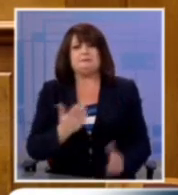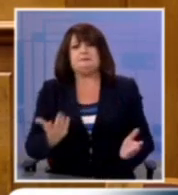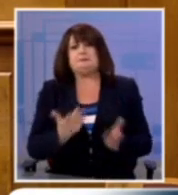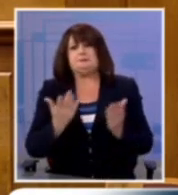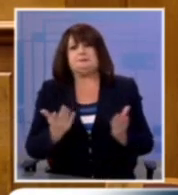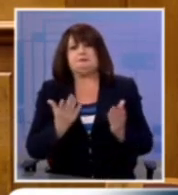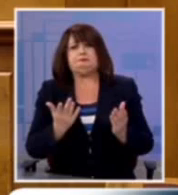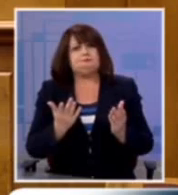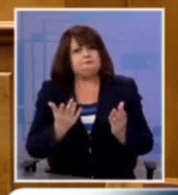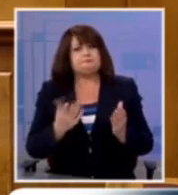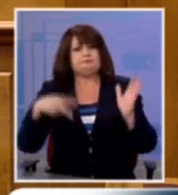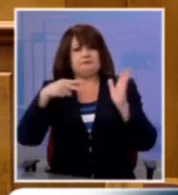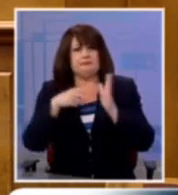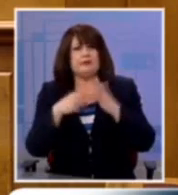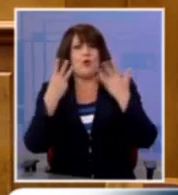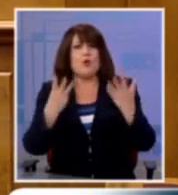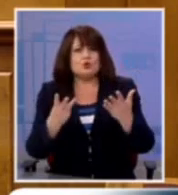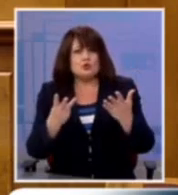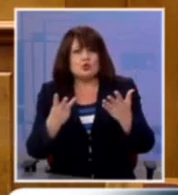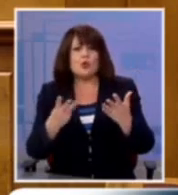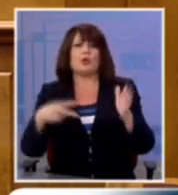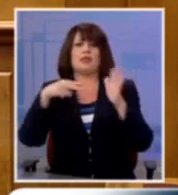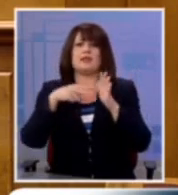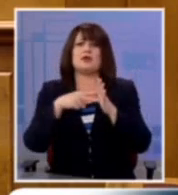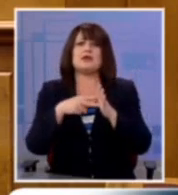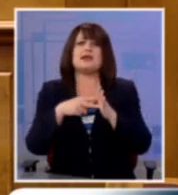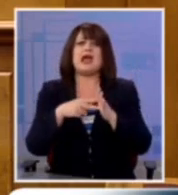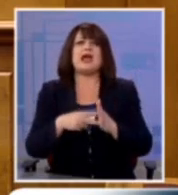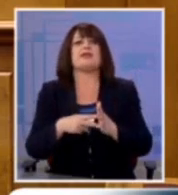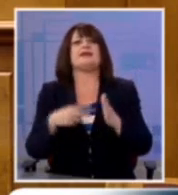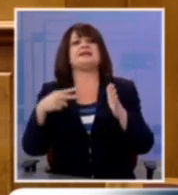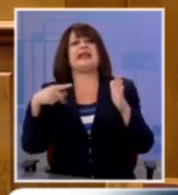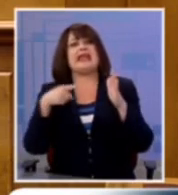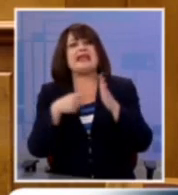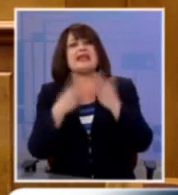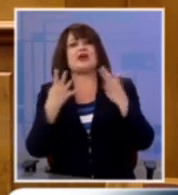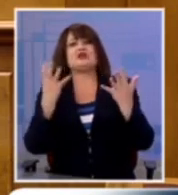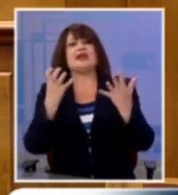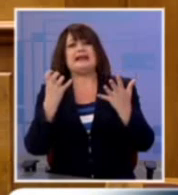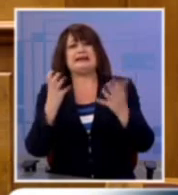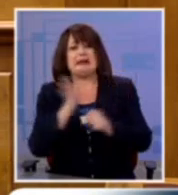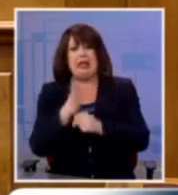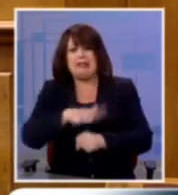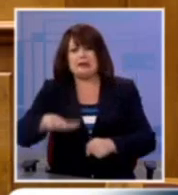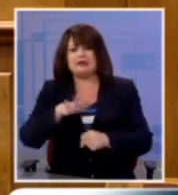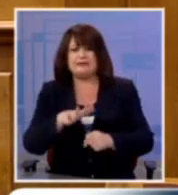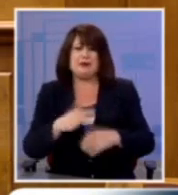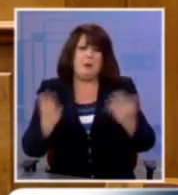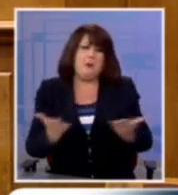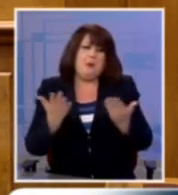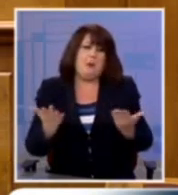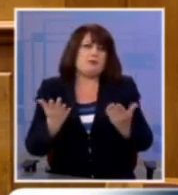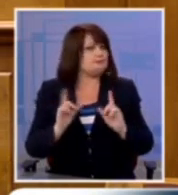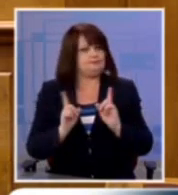στα απομεινάρια του 2008, του 2000, του 1990. Είχε διαμορφωθεί